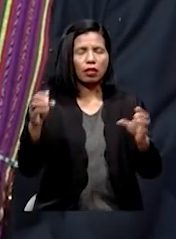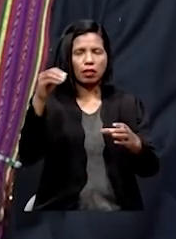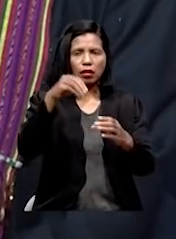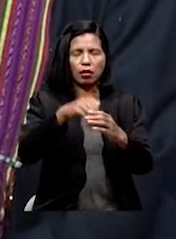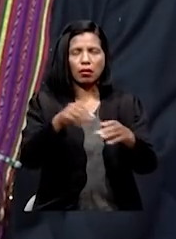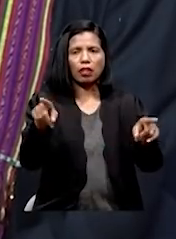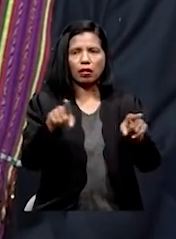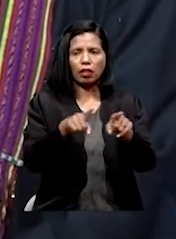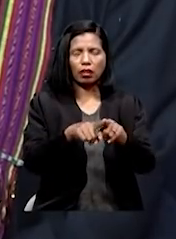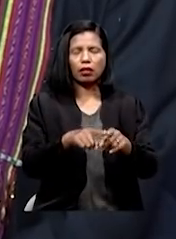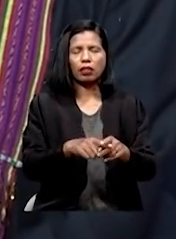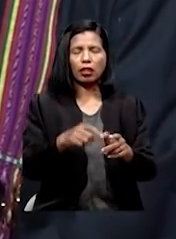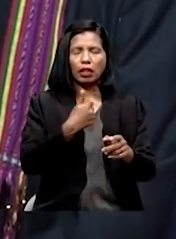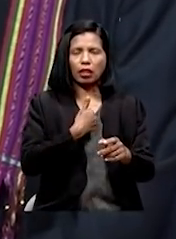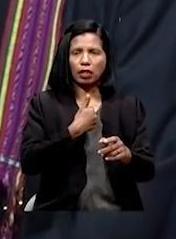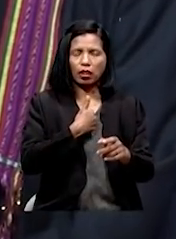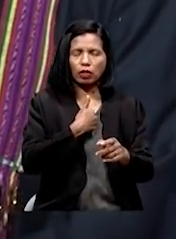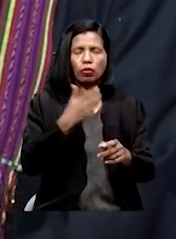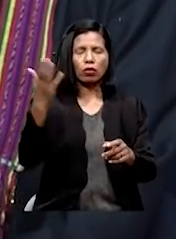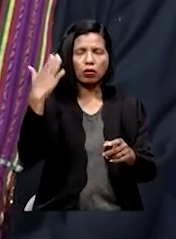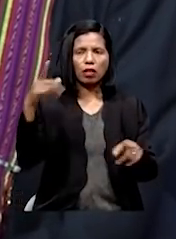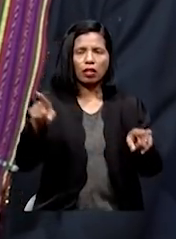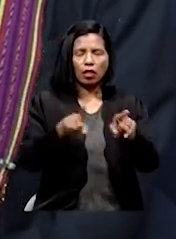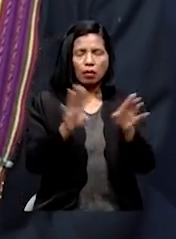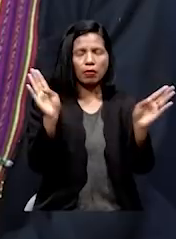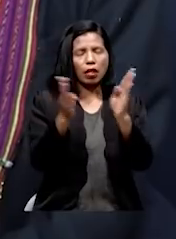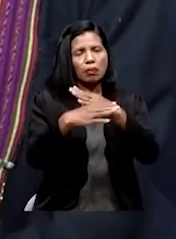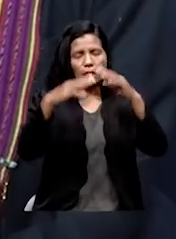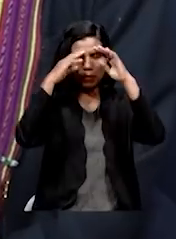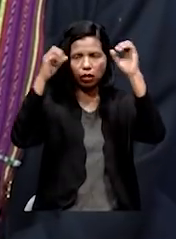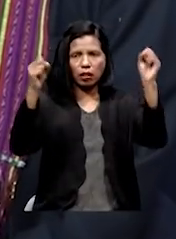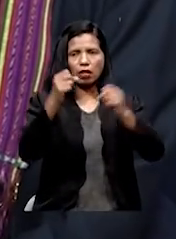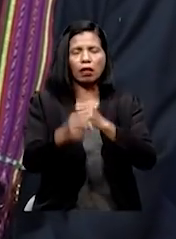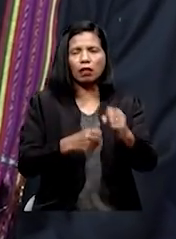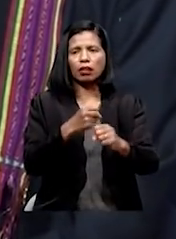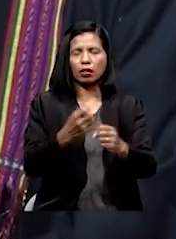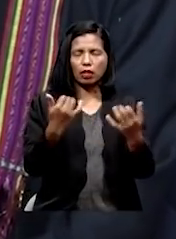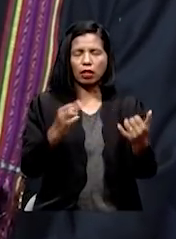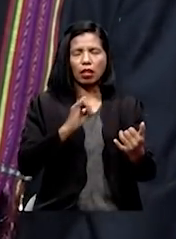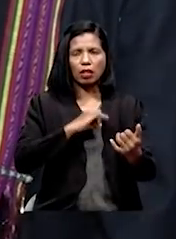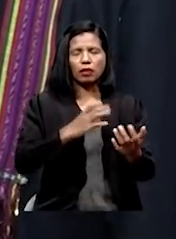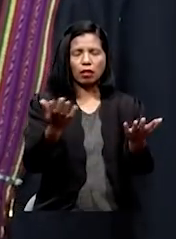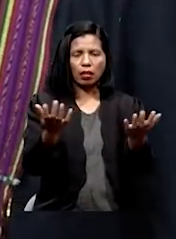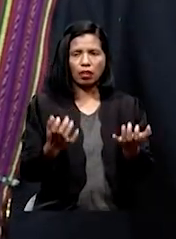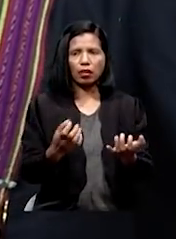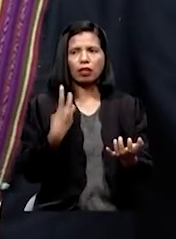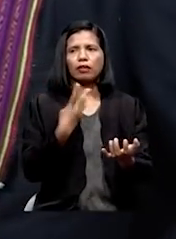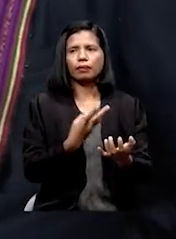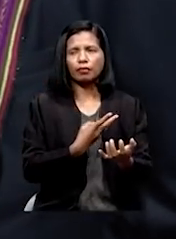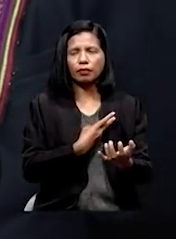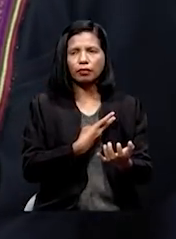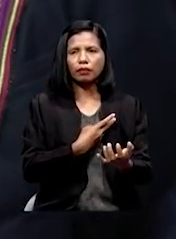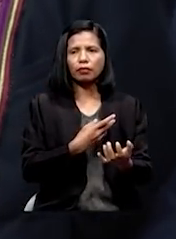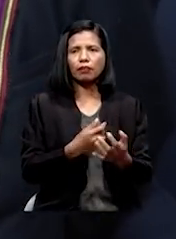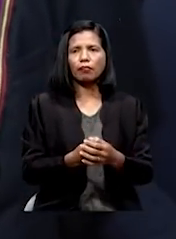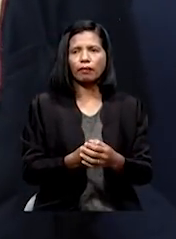figura ne bem kandidato nan sa oh sayona ba presidente republik mai betina ni dane ho akara kita ita peuri de tuir